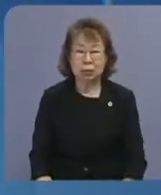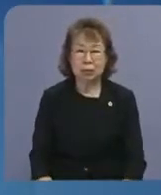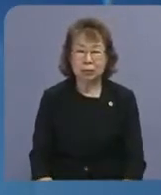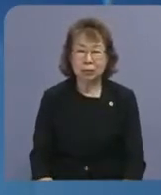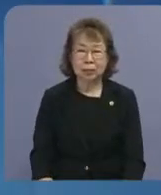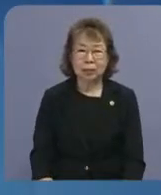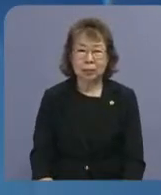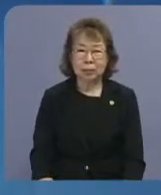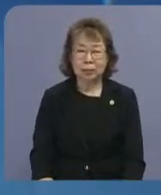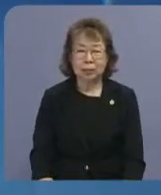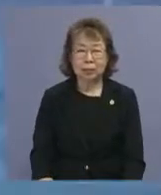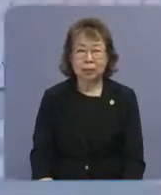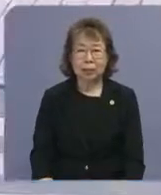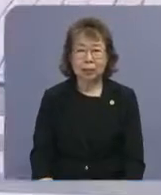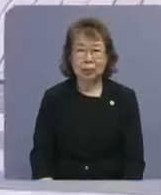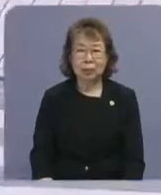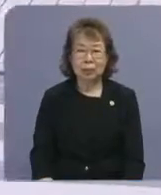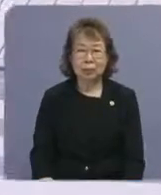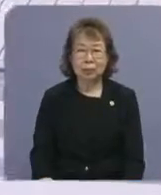기자입니다.